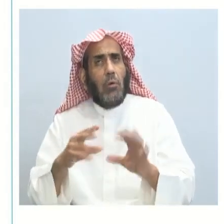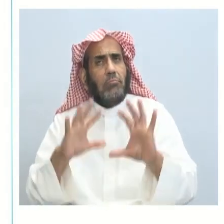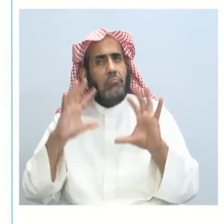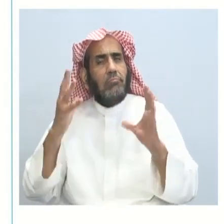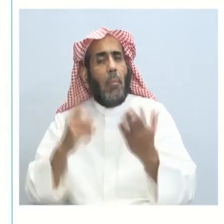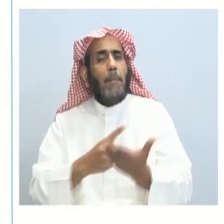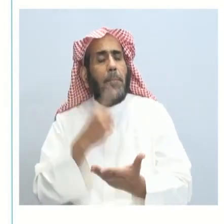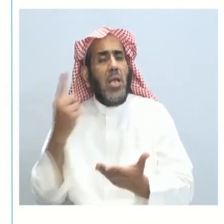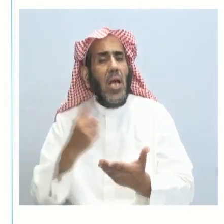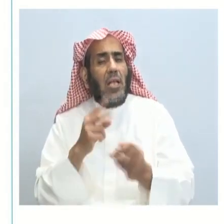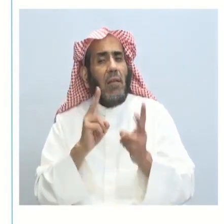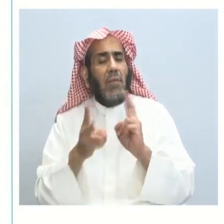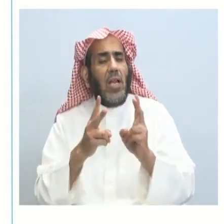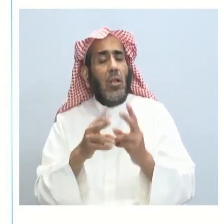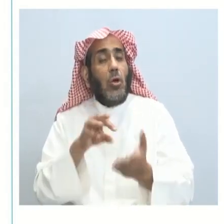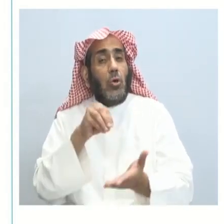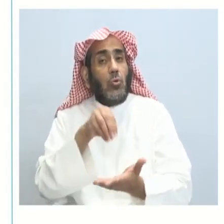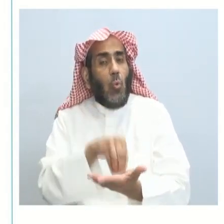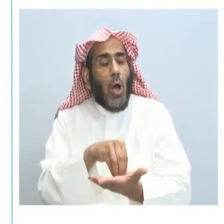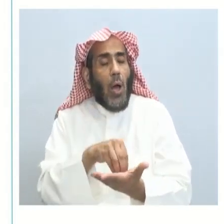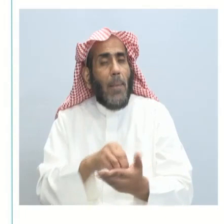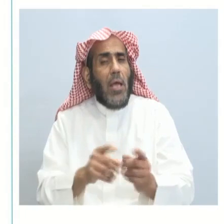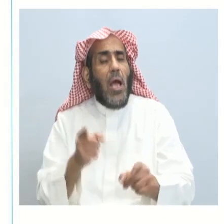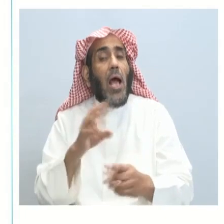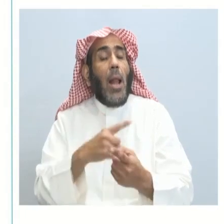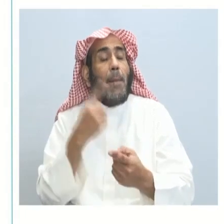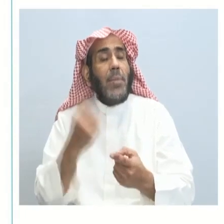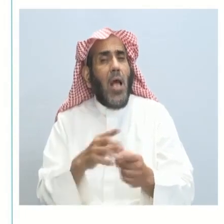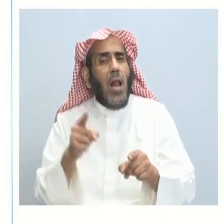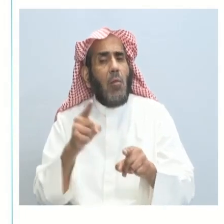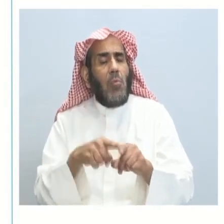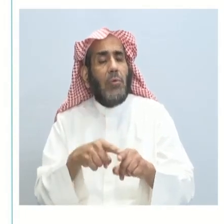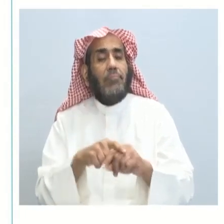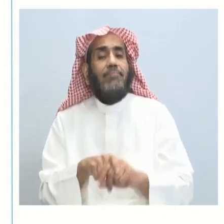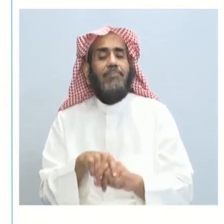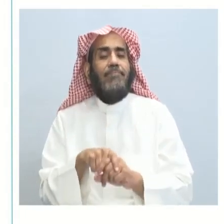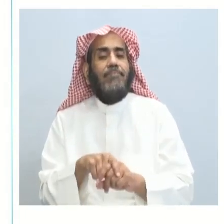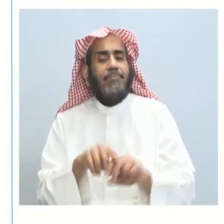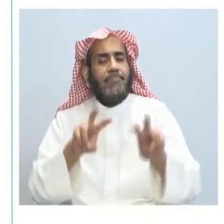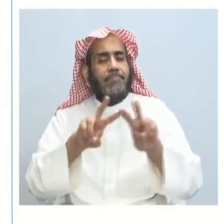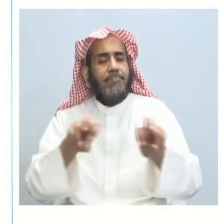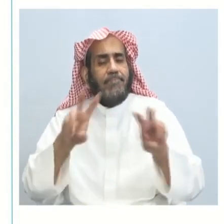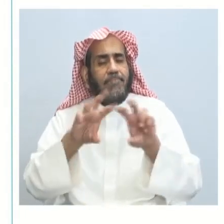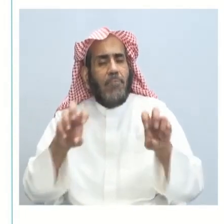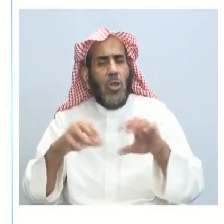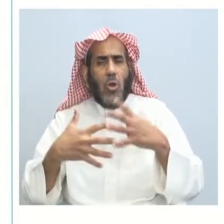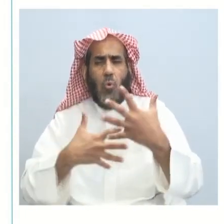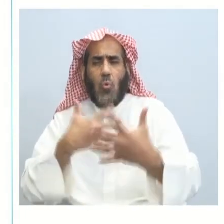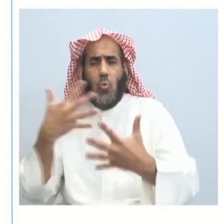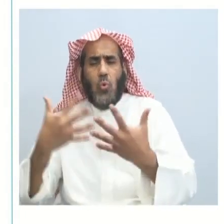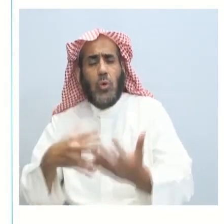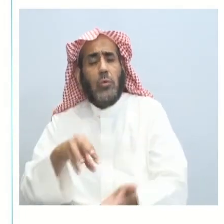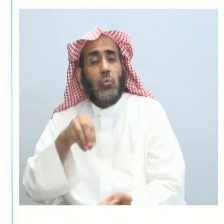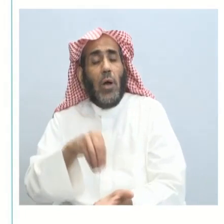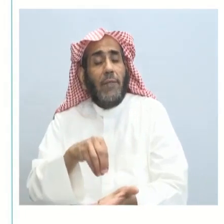بيئه الفعاليه حينما تقام الفعاليه ما هي البيئه المناسبه ستتحدث او تبحث عن الظروف التي ستقام فيها